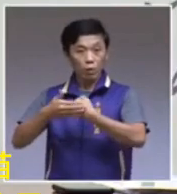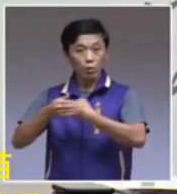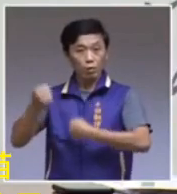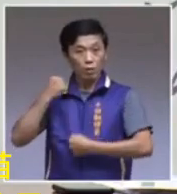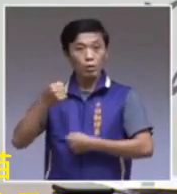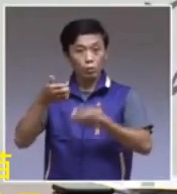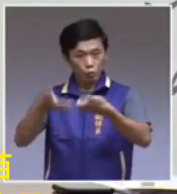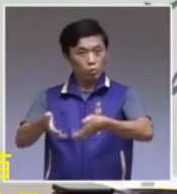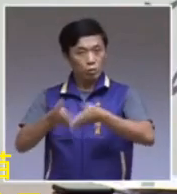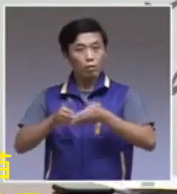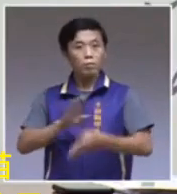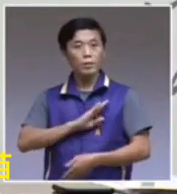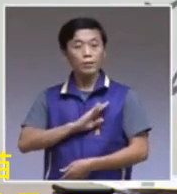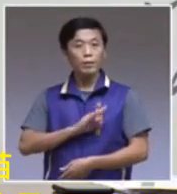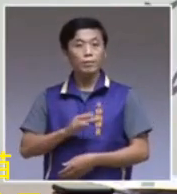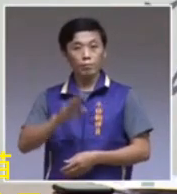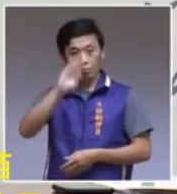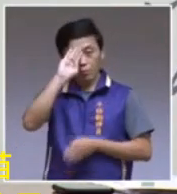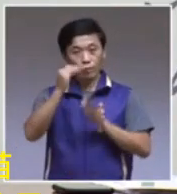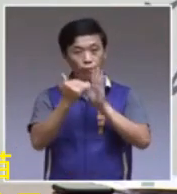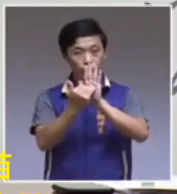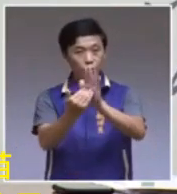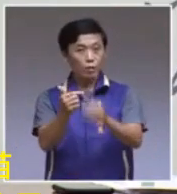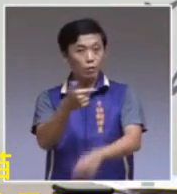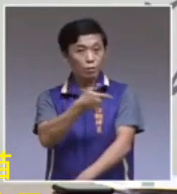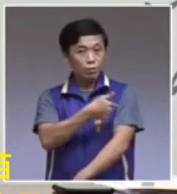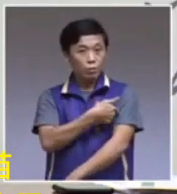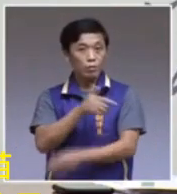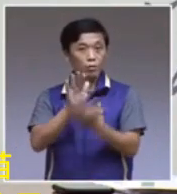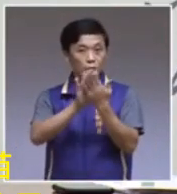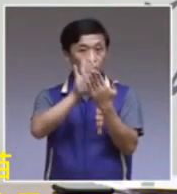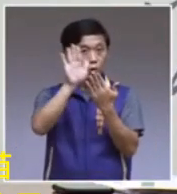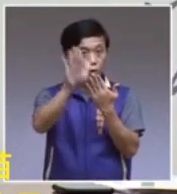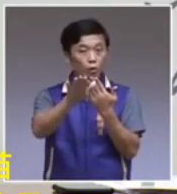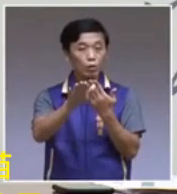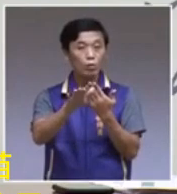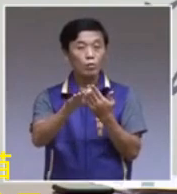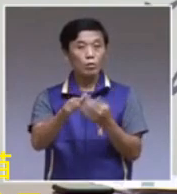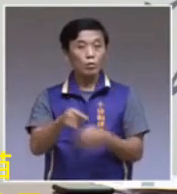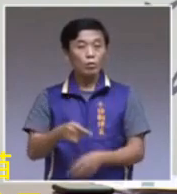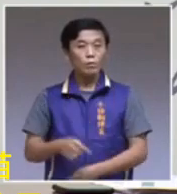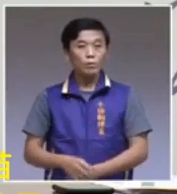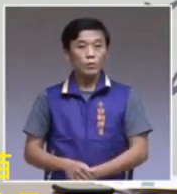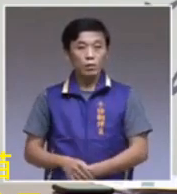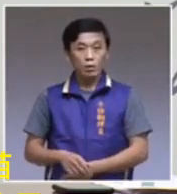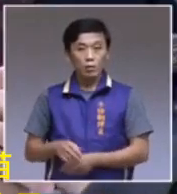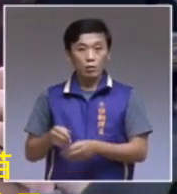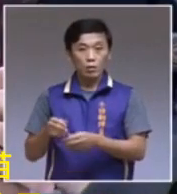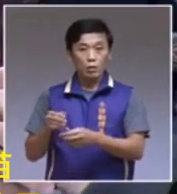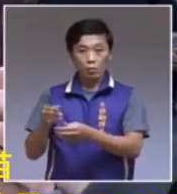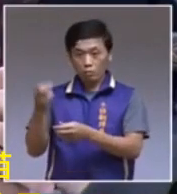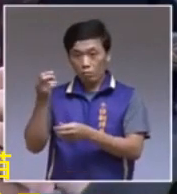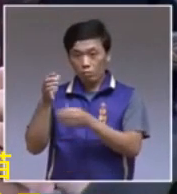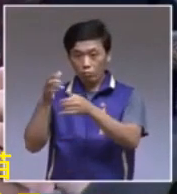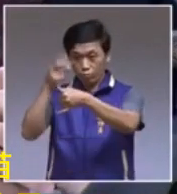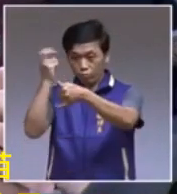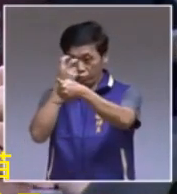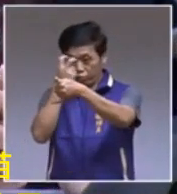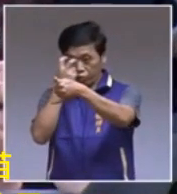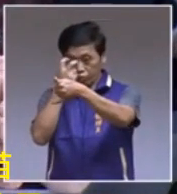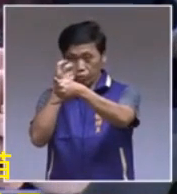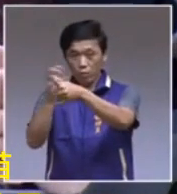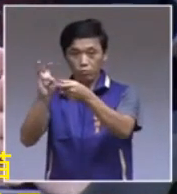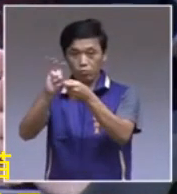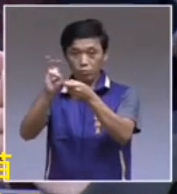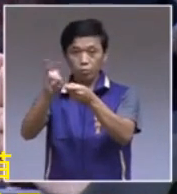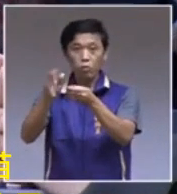那接种之后，当然我们还是要注意接种之后爱观察30分钟。那为